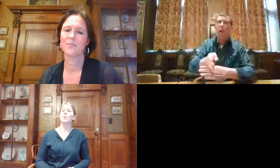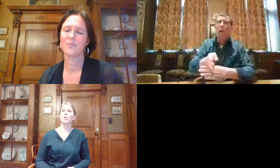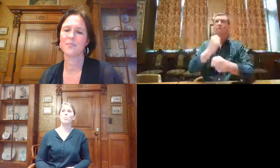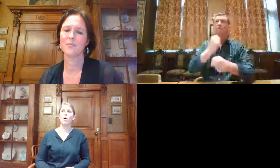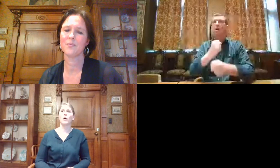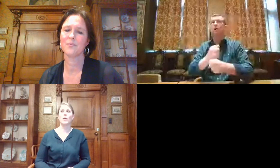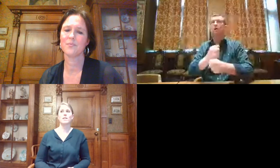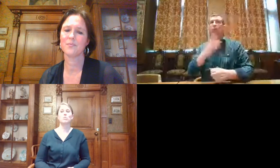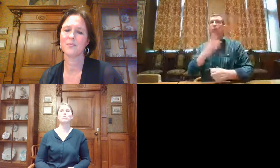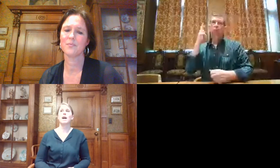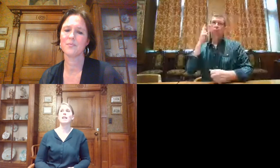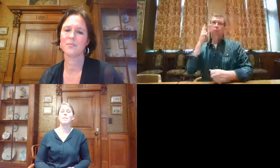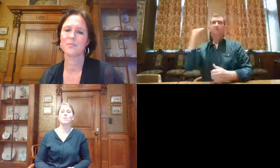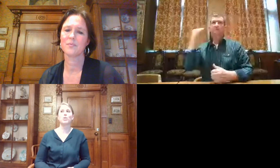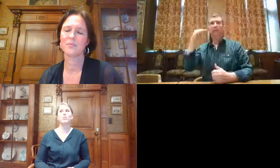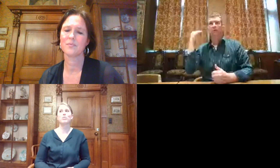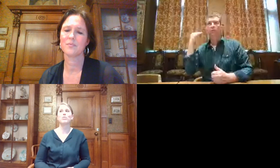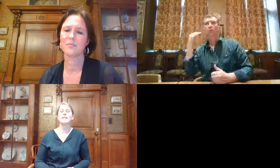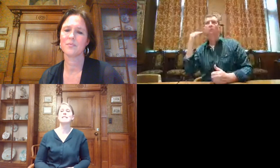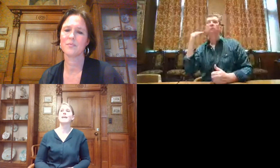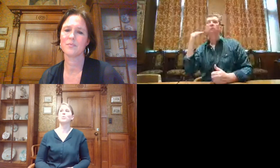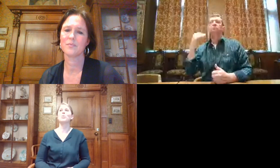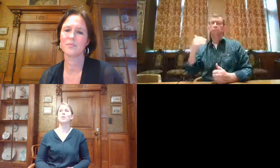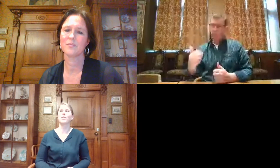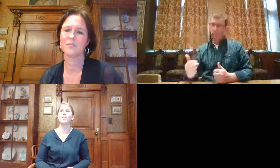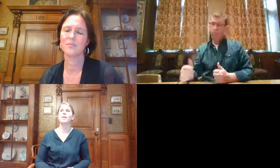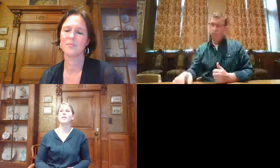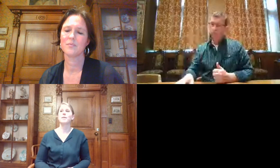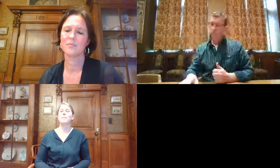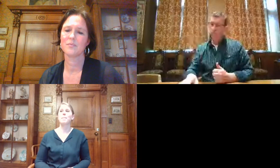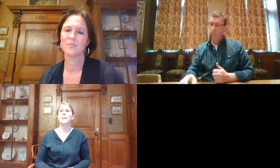gebouwen en zo toegankelijk gemaakt worden voor doven en slechthorenden.